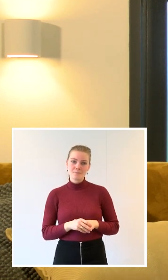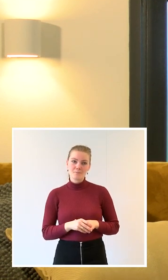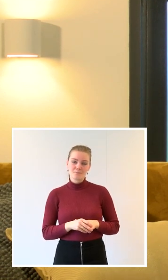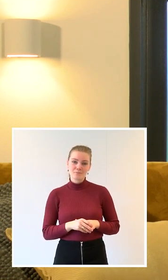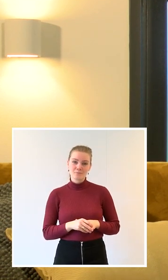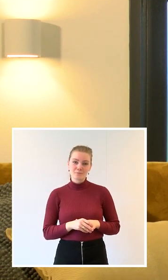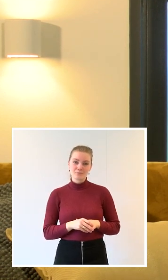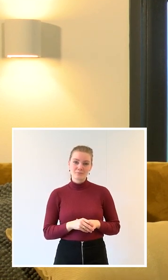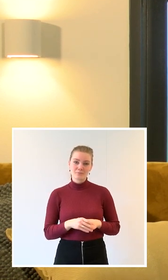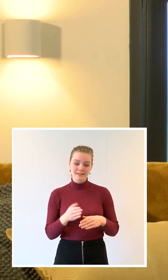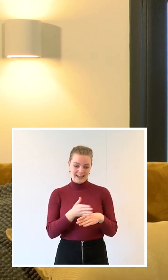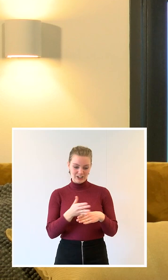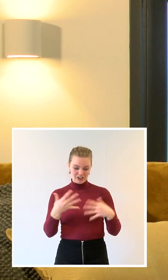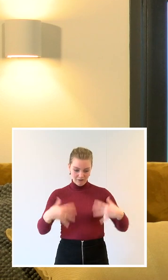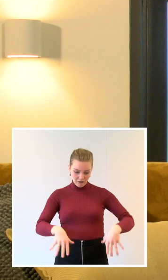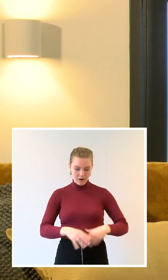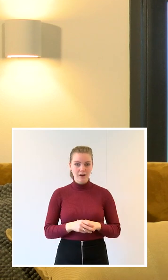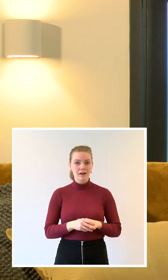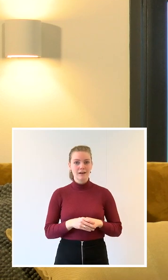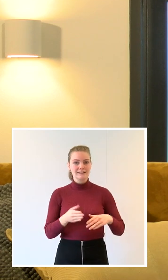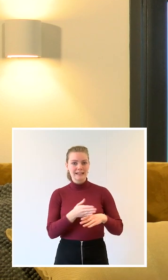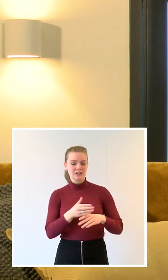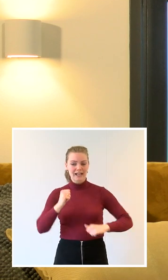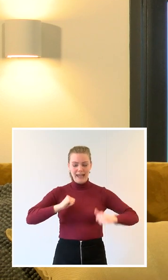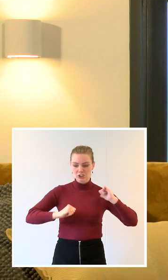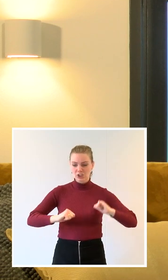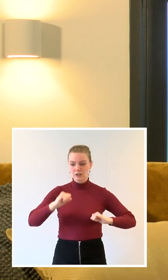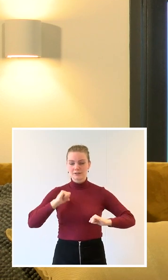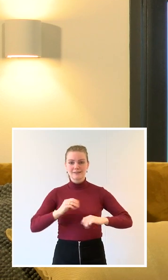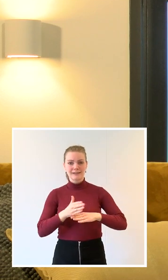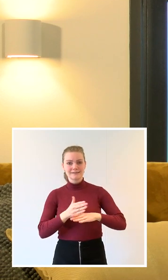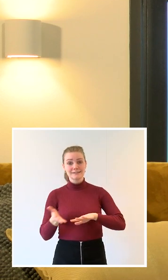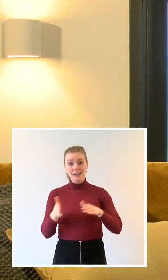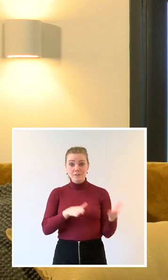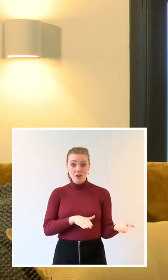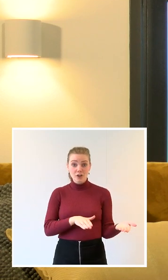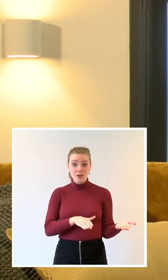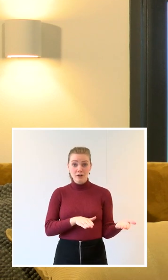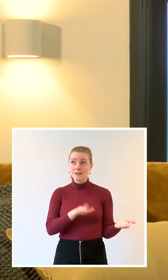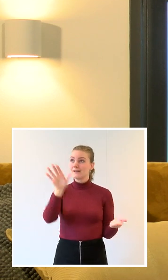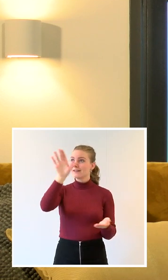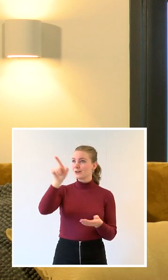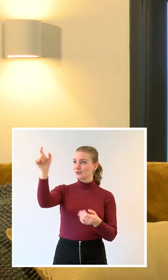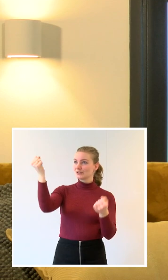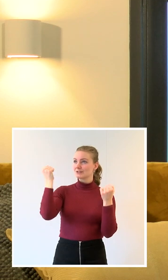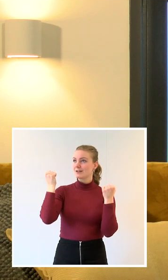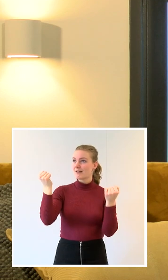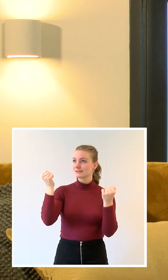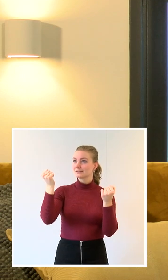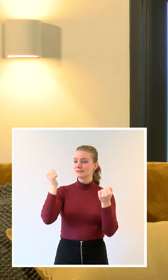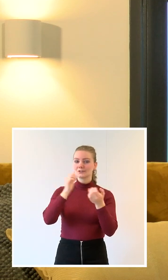in lijden en sterven, wordt Gods kracht van zijn onvoorwaardelijke liefde